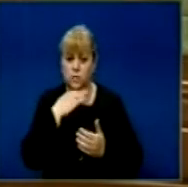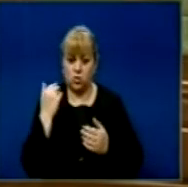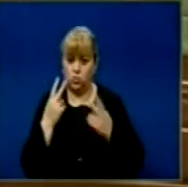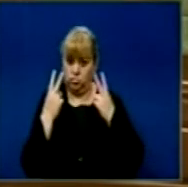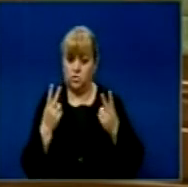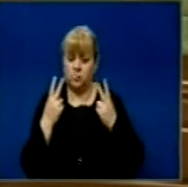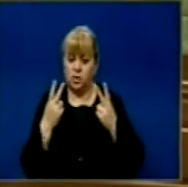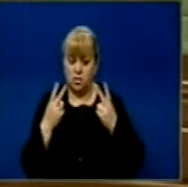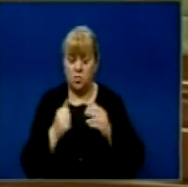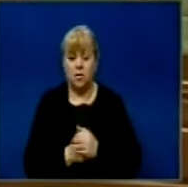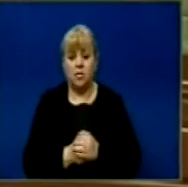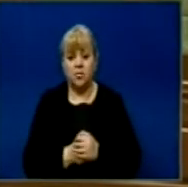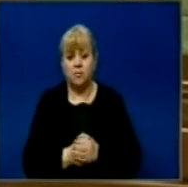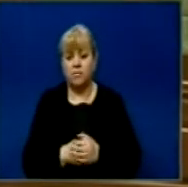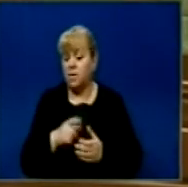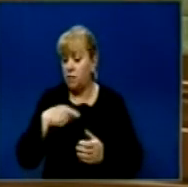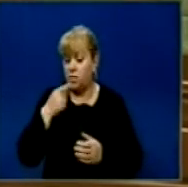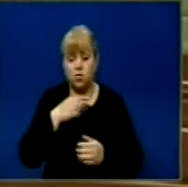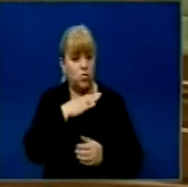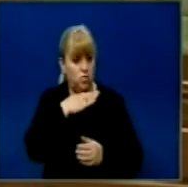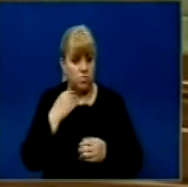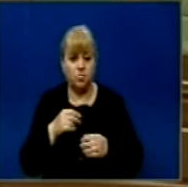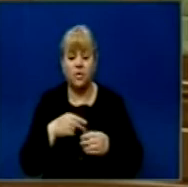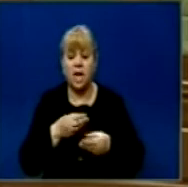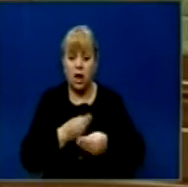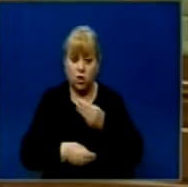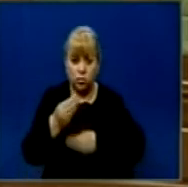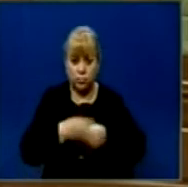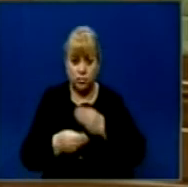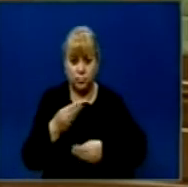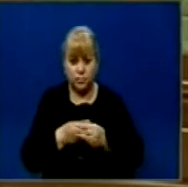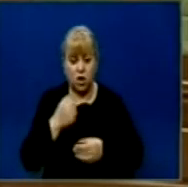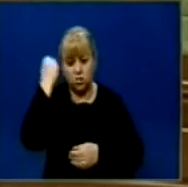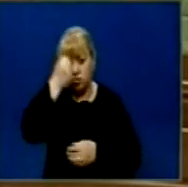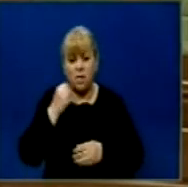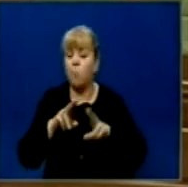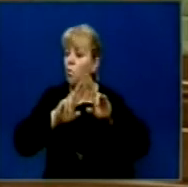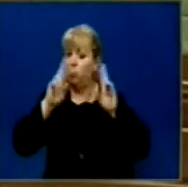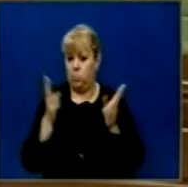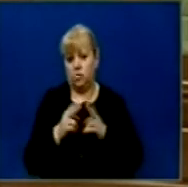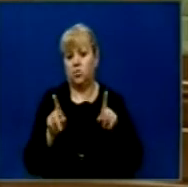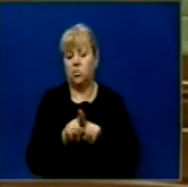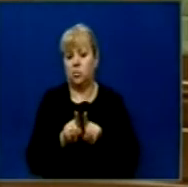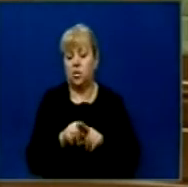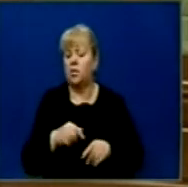që njëri prej parametrave më të përfolur ekonomik, jo vetëm në Kosovë, por gjithkohë në botë, të mos